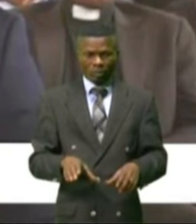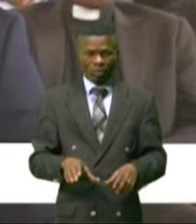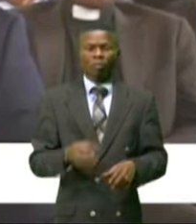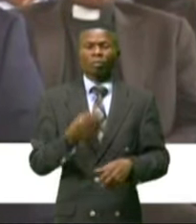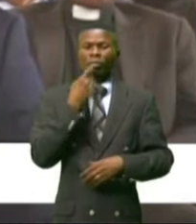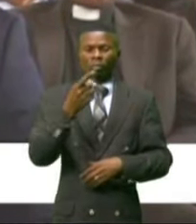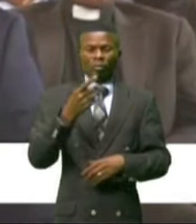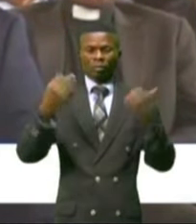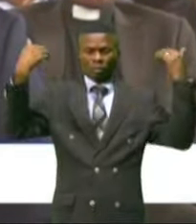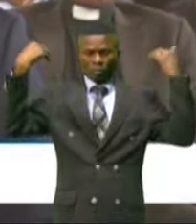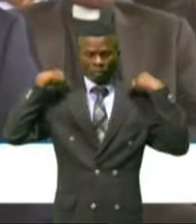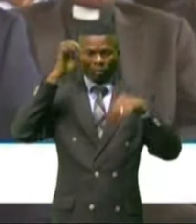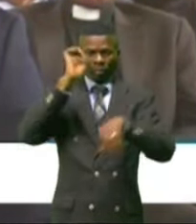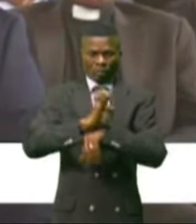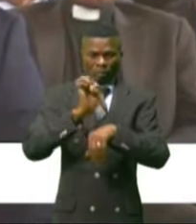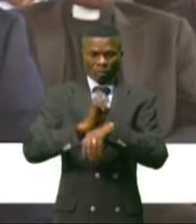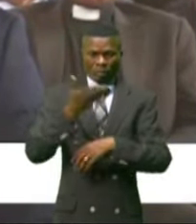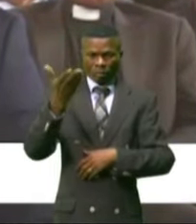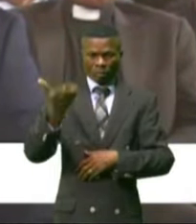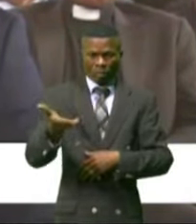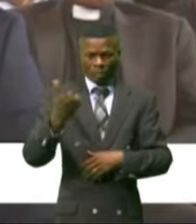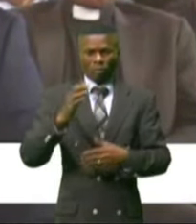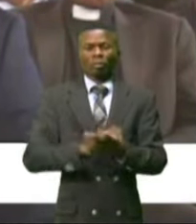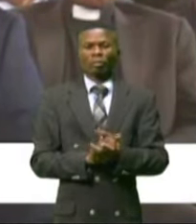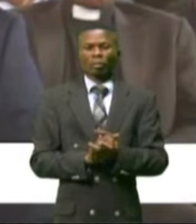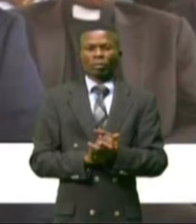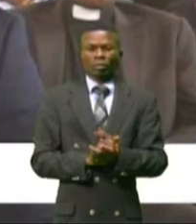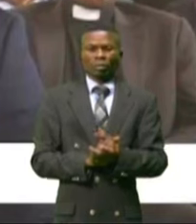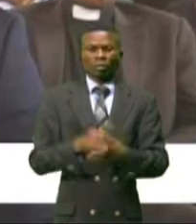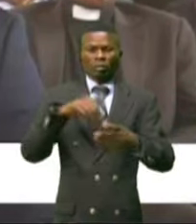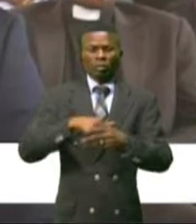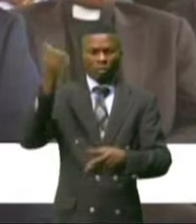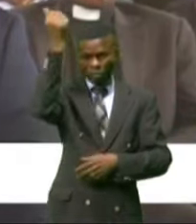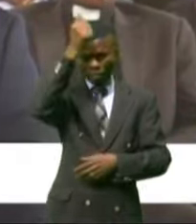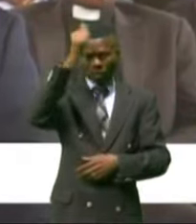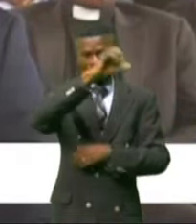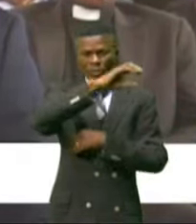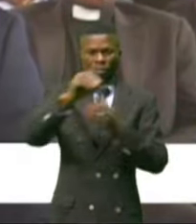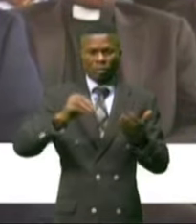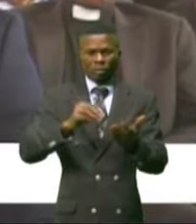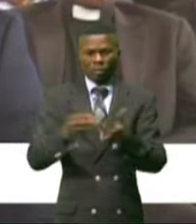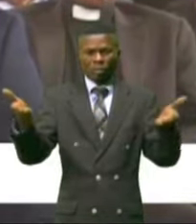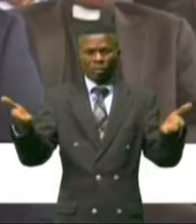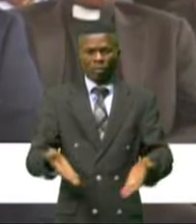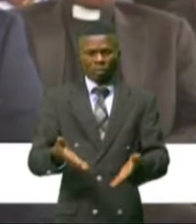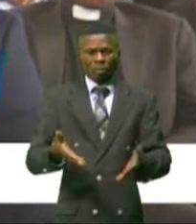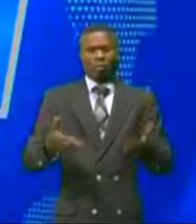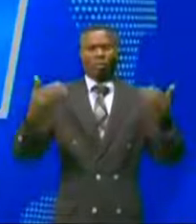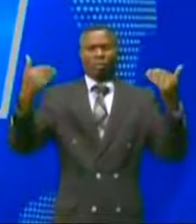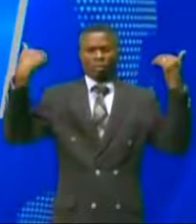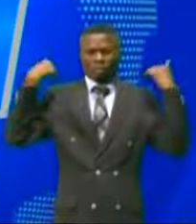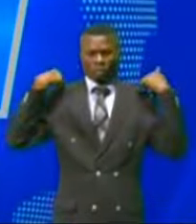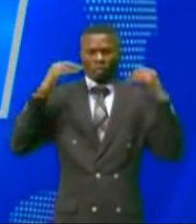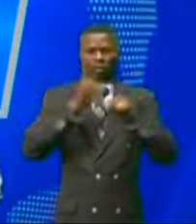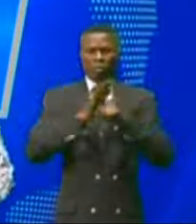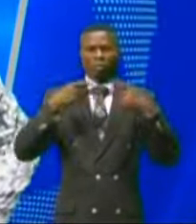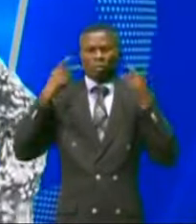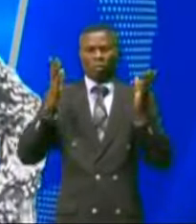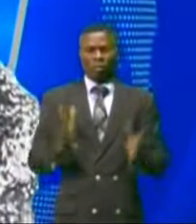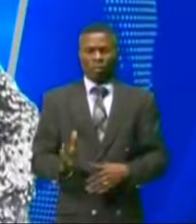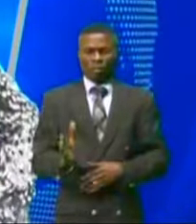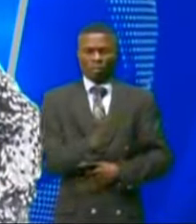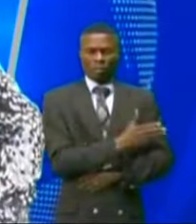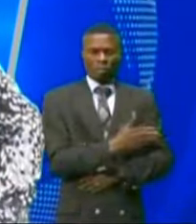le représentant légal de l'église Four Square en Afrique centrale en présence des hommes des dieux.